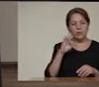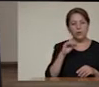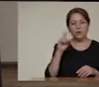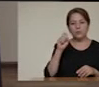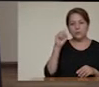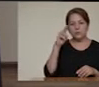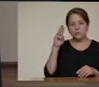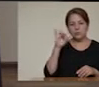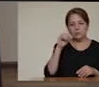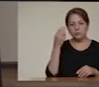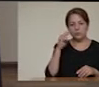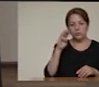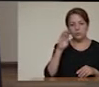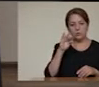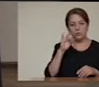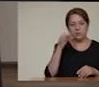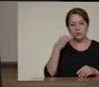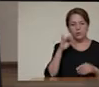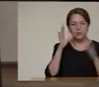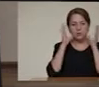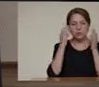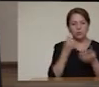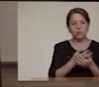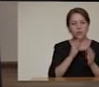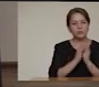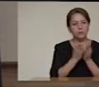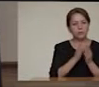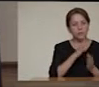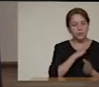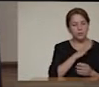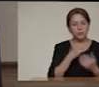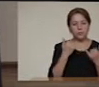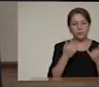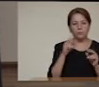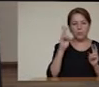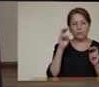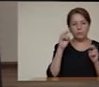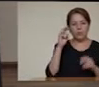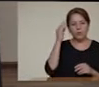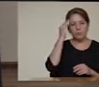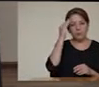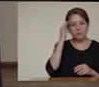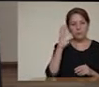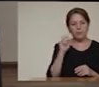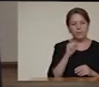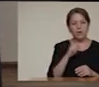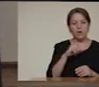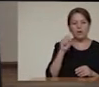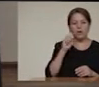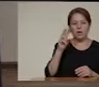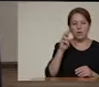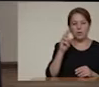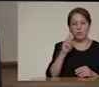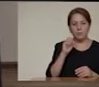dinining muqaddas kitobi edi. Keling endi bugungi mavzumuzni mazmuniga va ahamiyatiga e'tibor